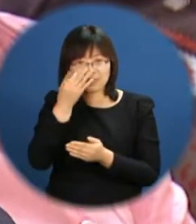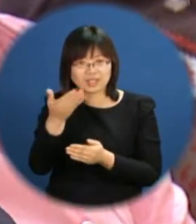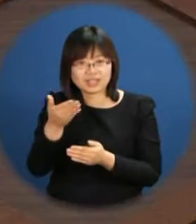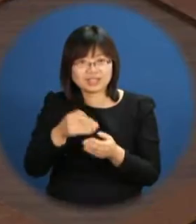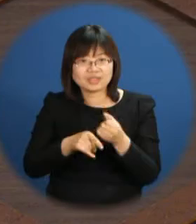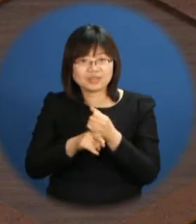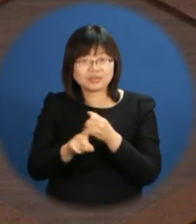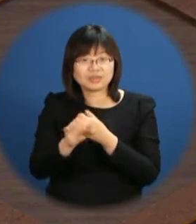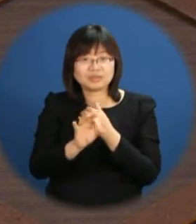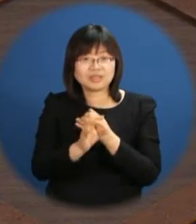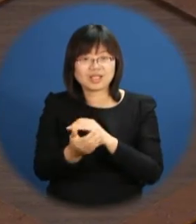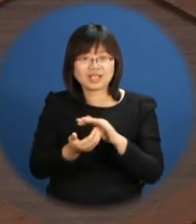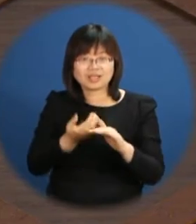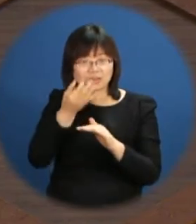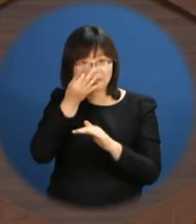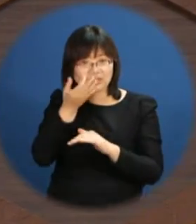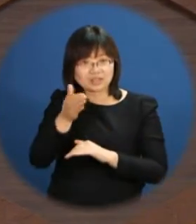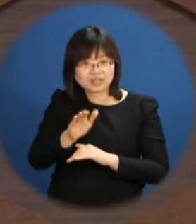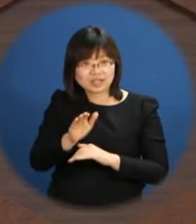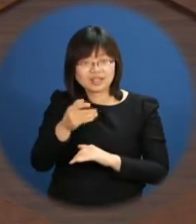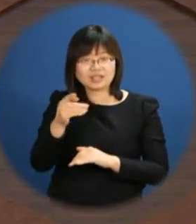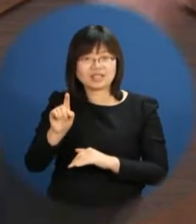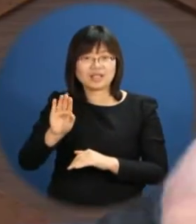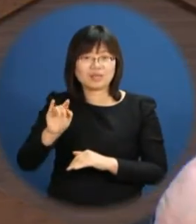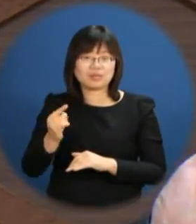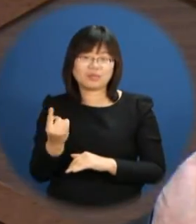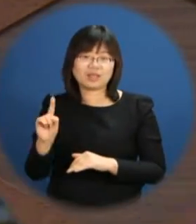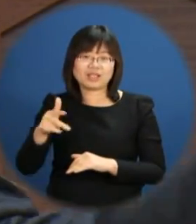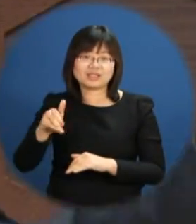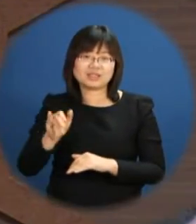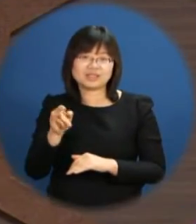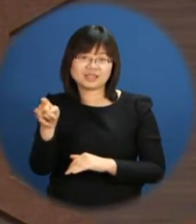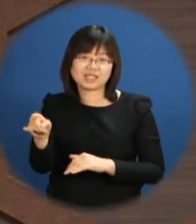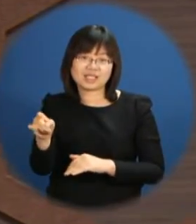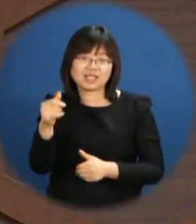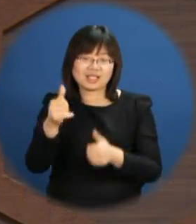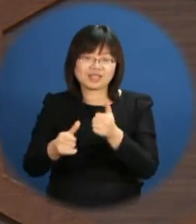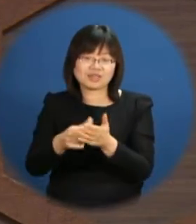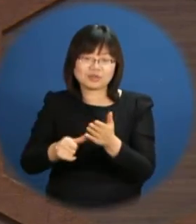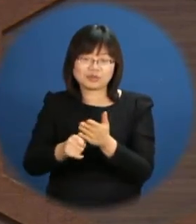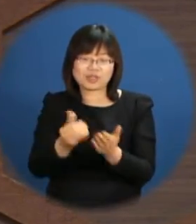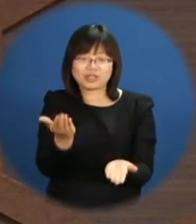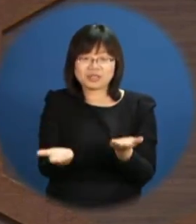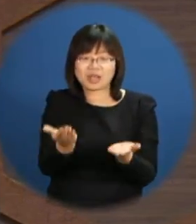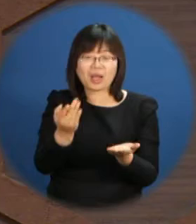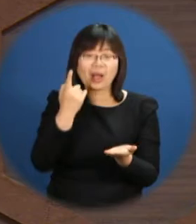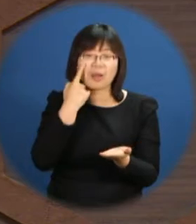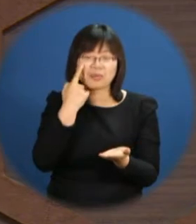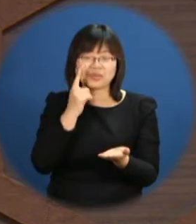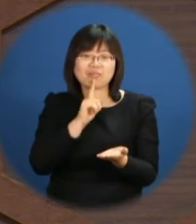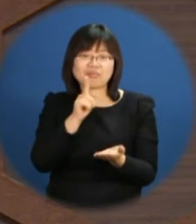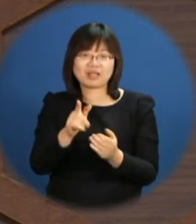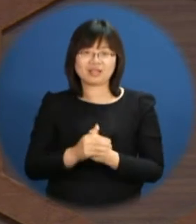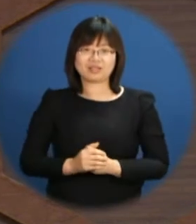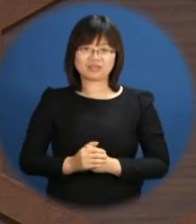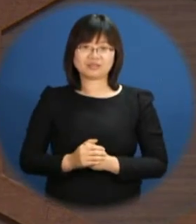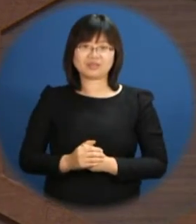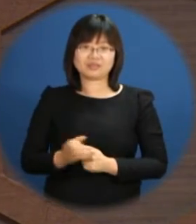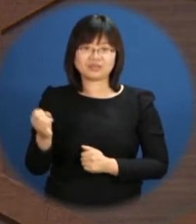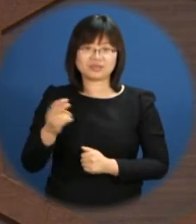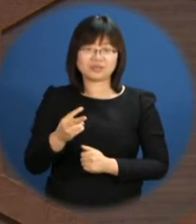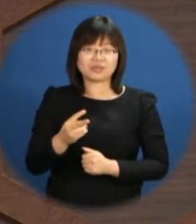이유는 아까 보여드렸던 거라 보아 g 의 실험 기구 랑 대조해 보십시오 또 이